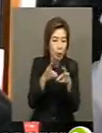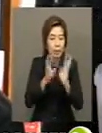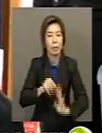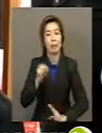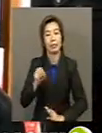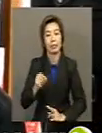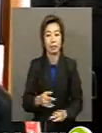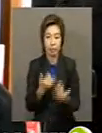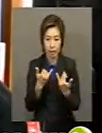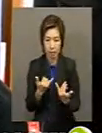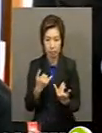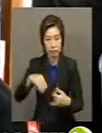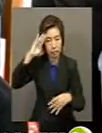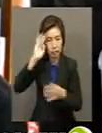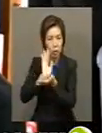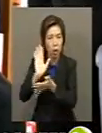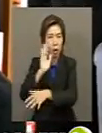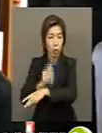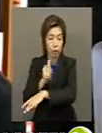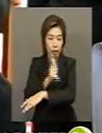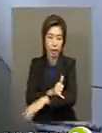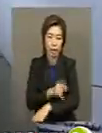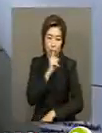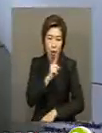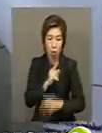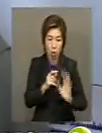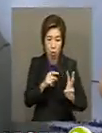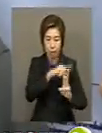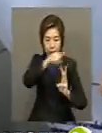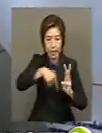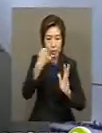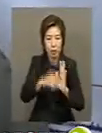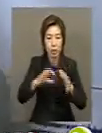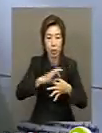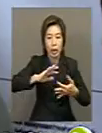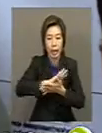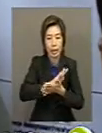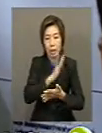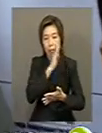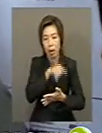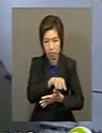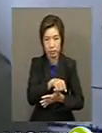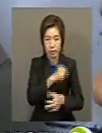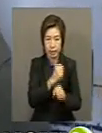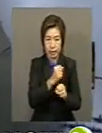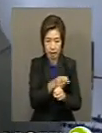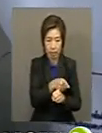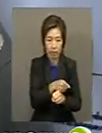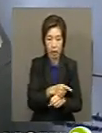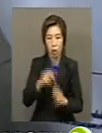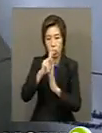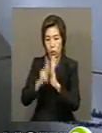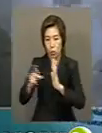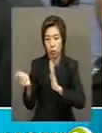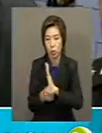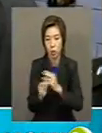นี้และตอนนี้ทางตำรวจพระนครศรีอยุธยาก็แจ้งข้อหาปลอมแปลงเอกสารครับแล้วก็ส่งตัวไปดำเนินคดีตามกฎหม